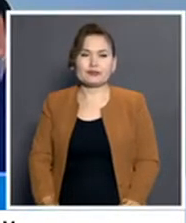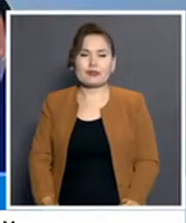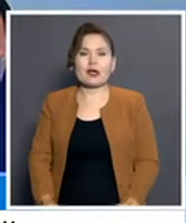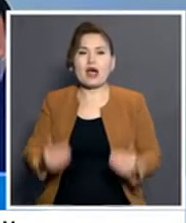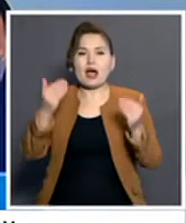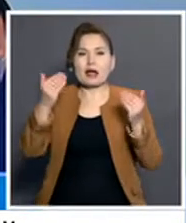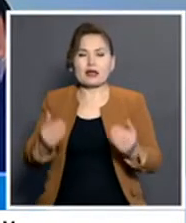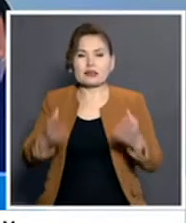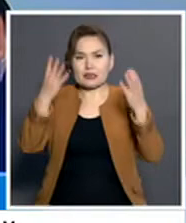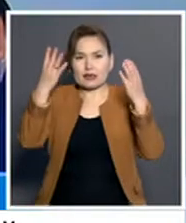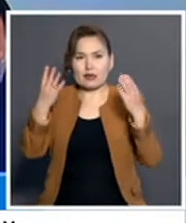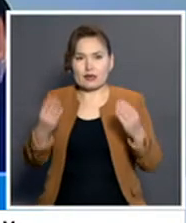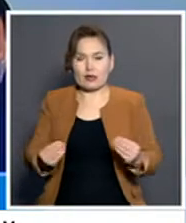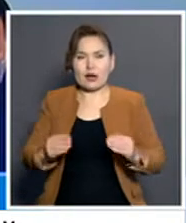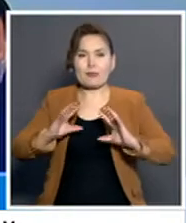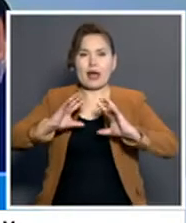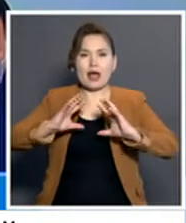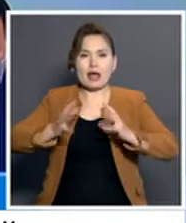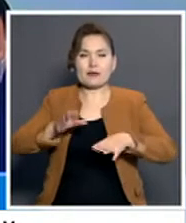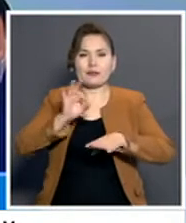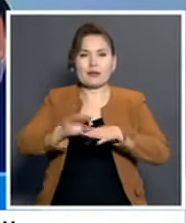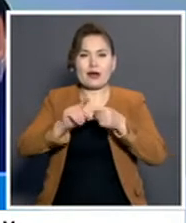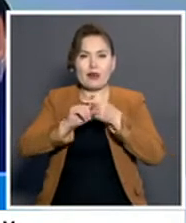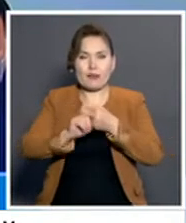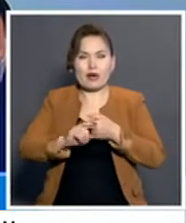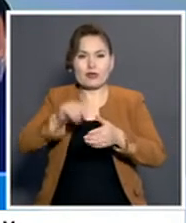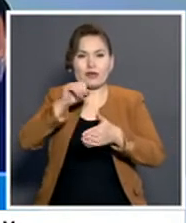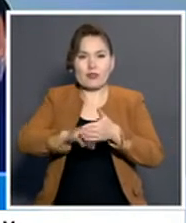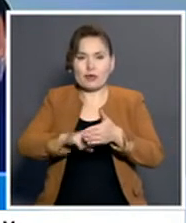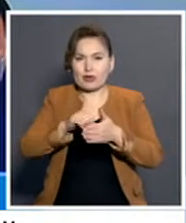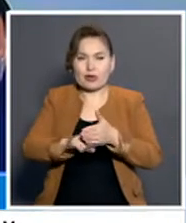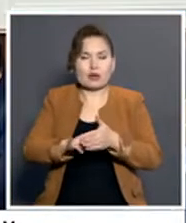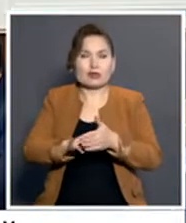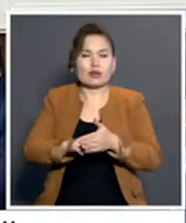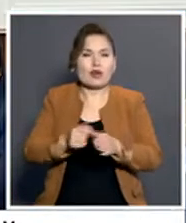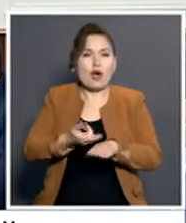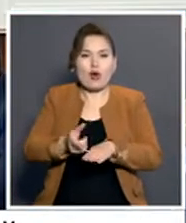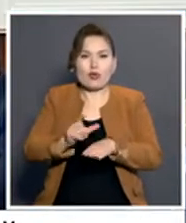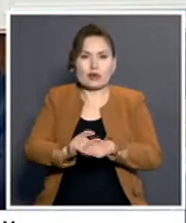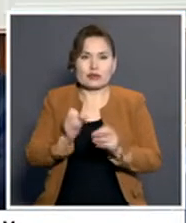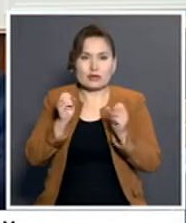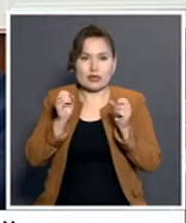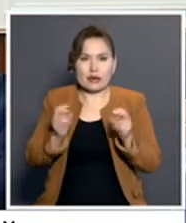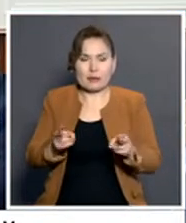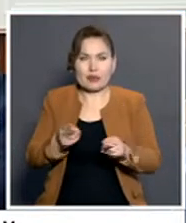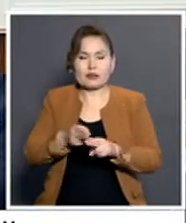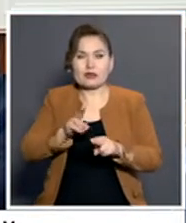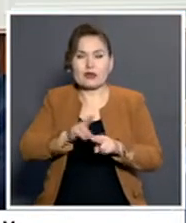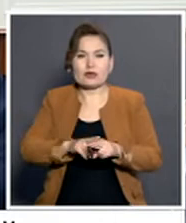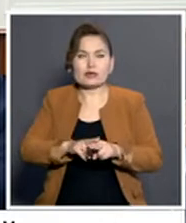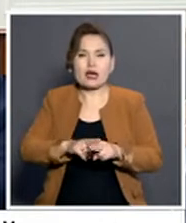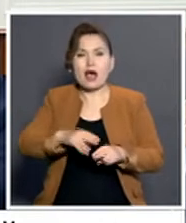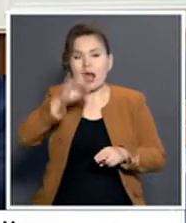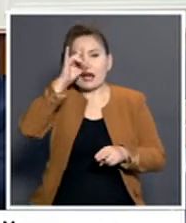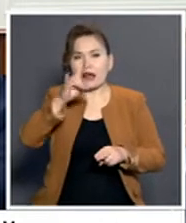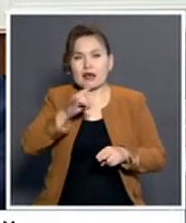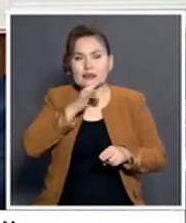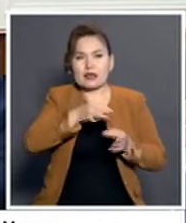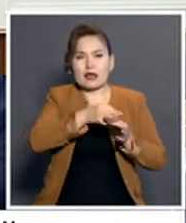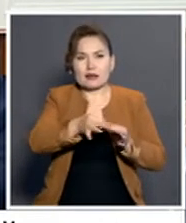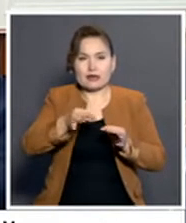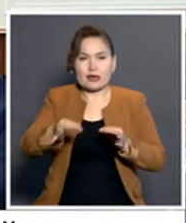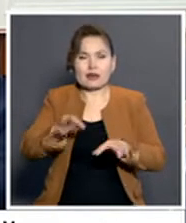Қазіргі таңда әлемде вирустың таралуына қатысты жағдай өте күрделі болып тұр. Елімізде бірнеше өңірлерінде вирусты